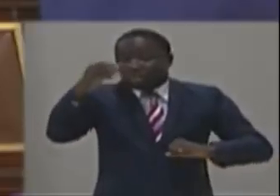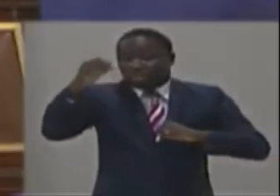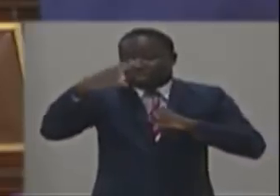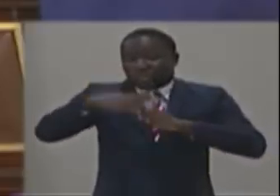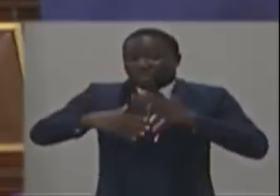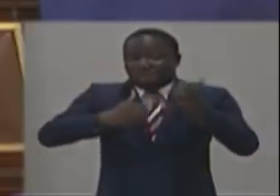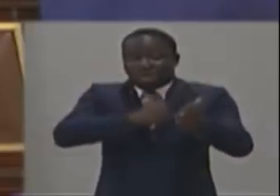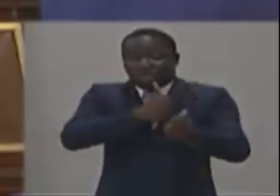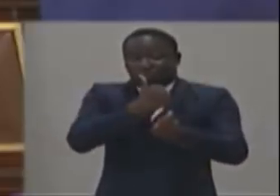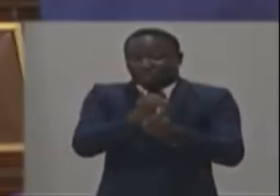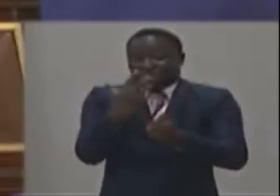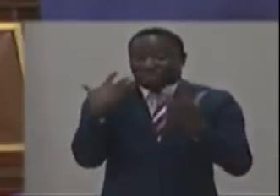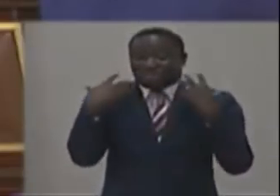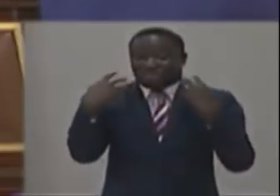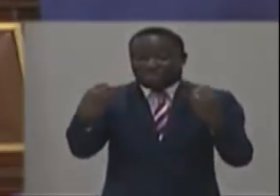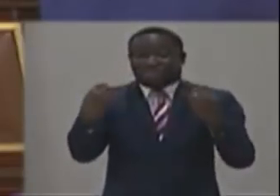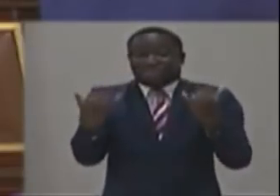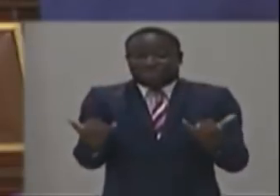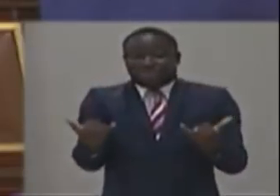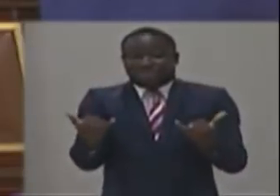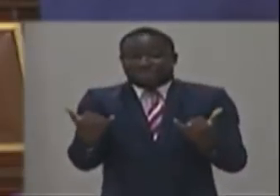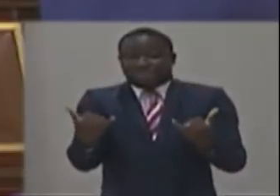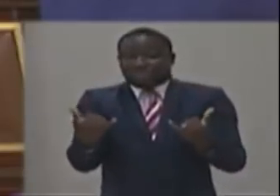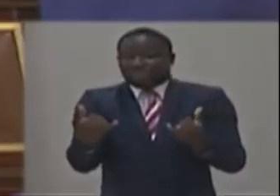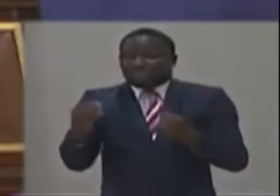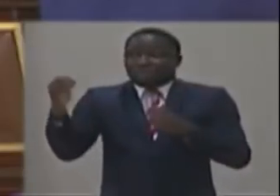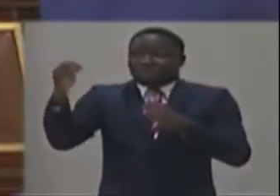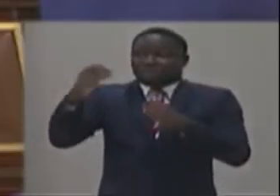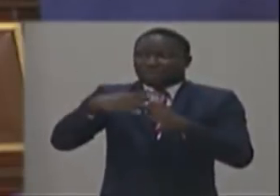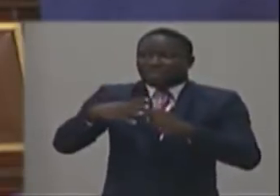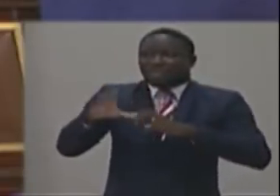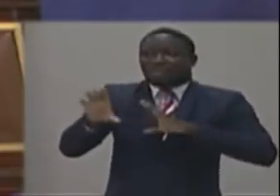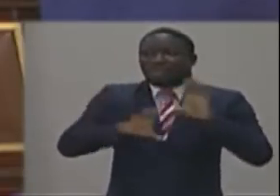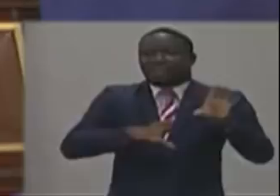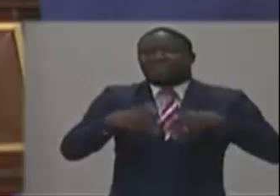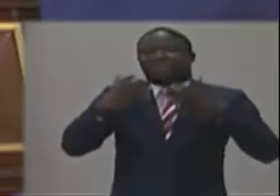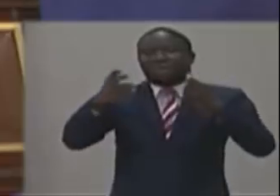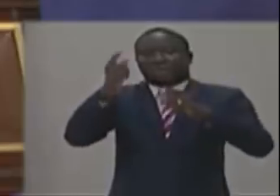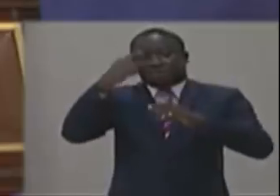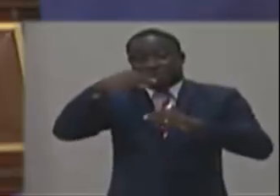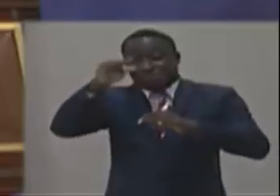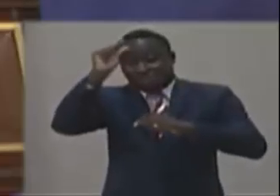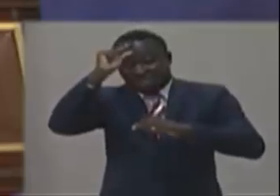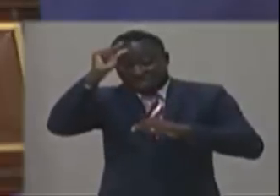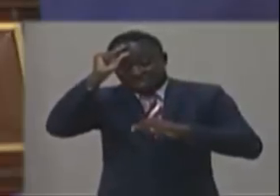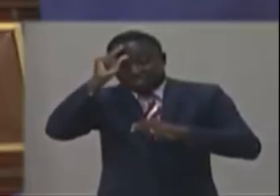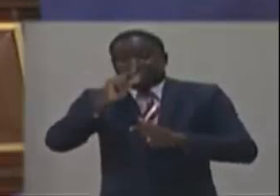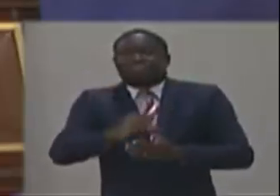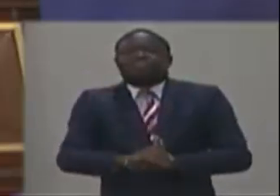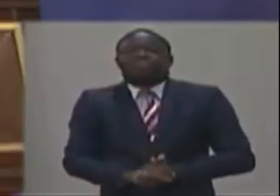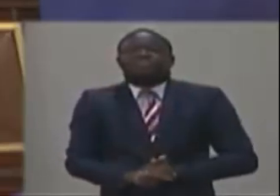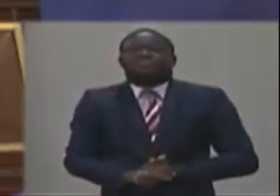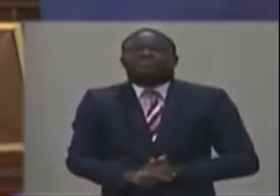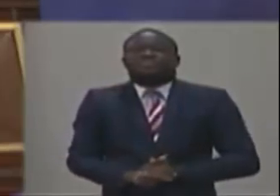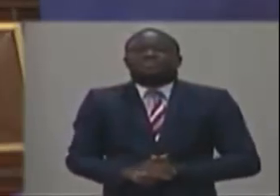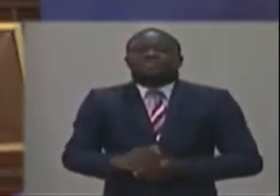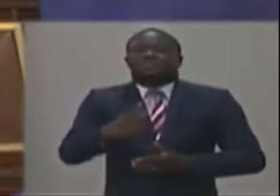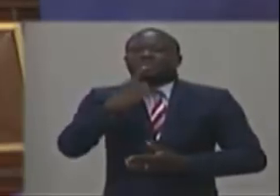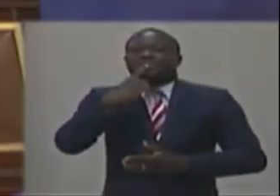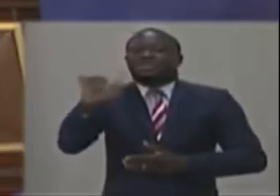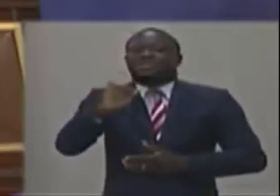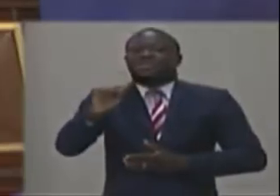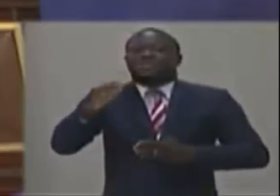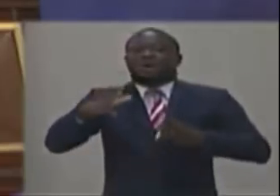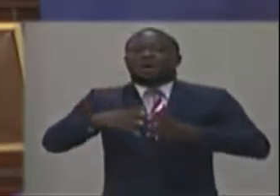par autorité sanitaire et recommandation y a fait par gouvernement. Nous voulons dire